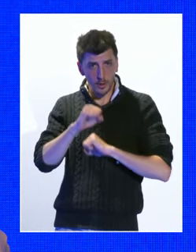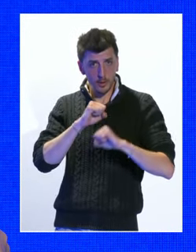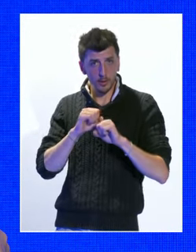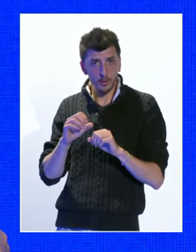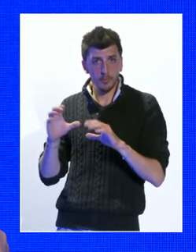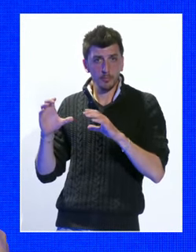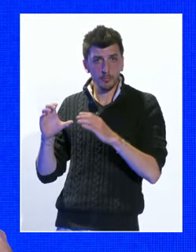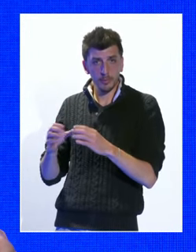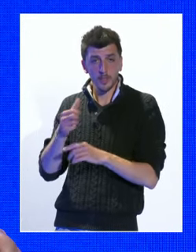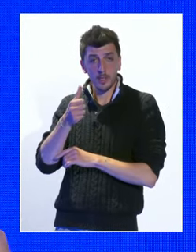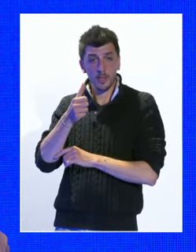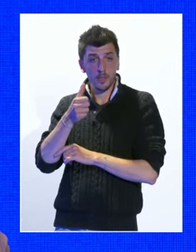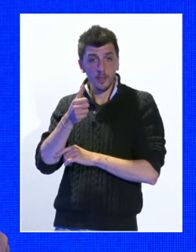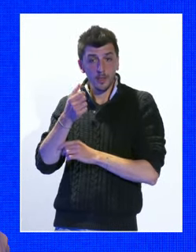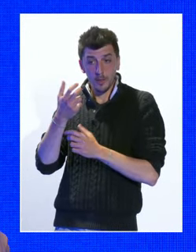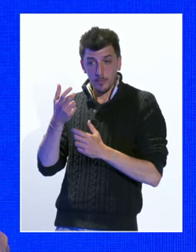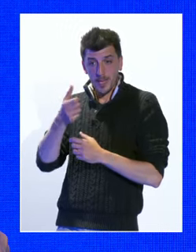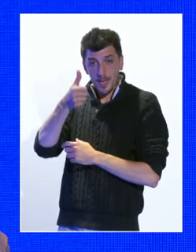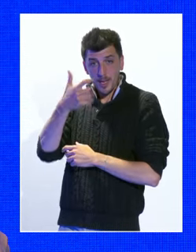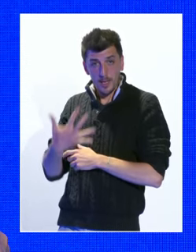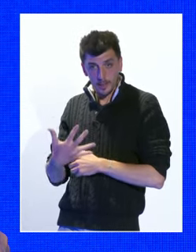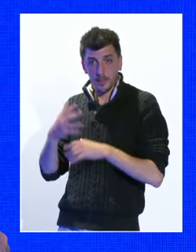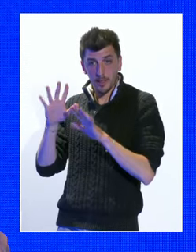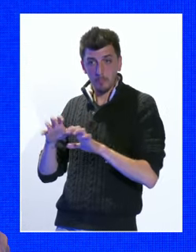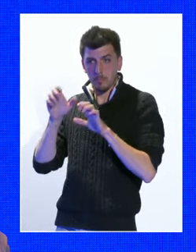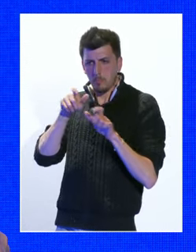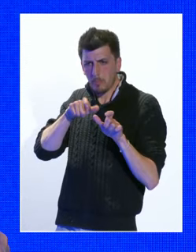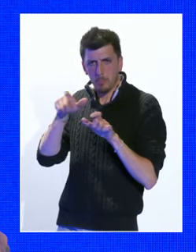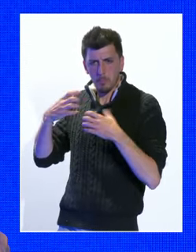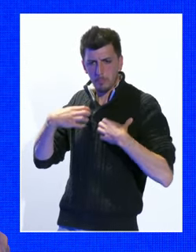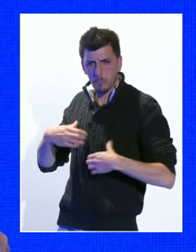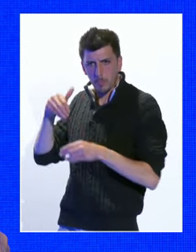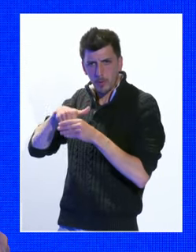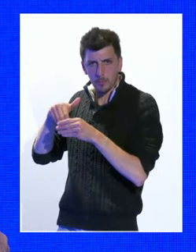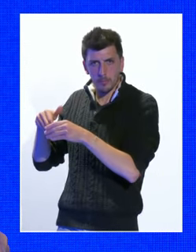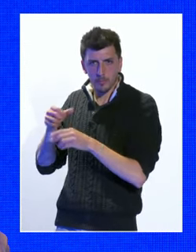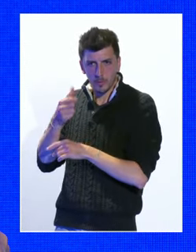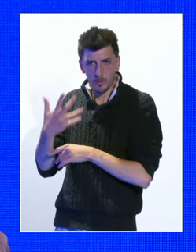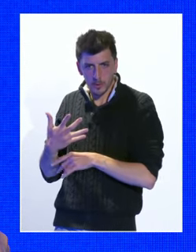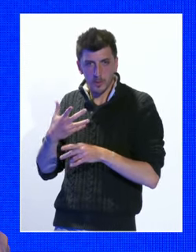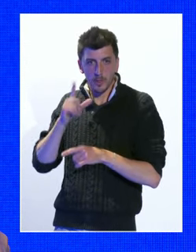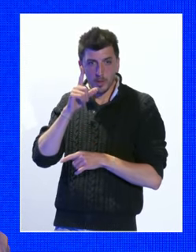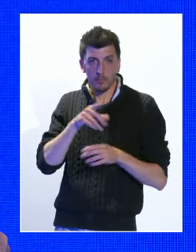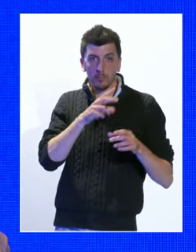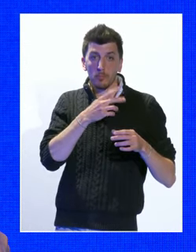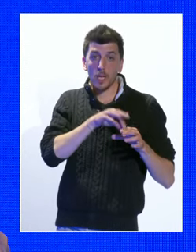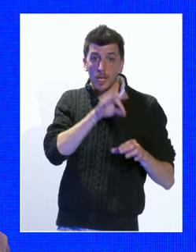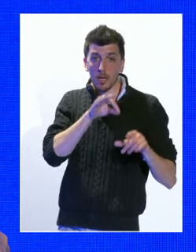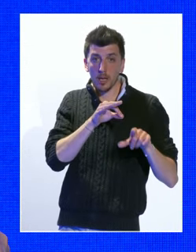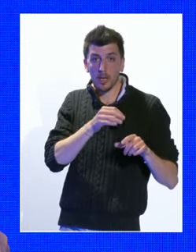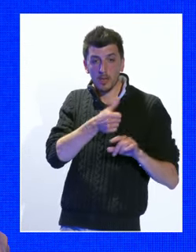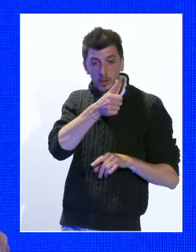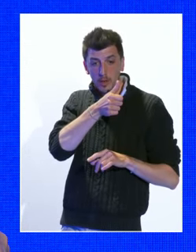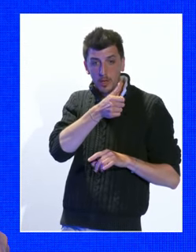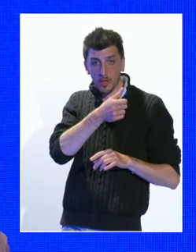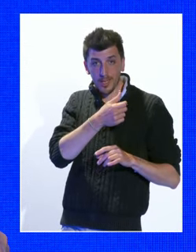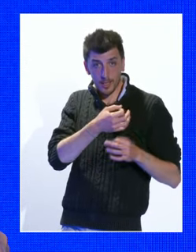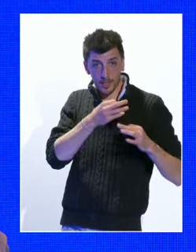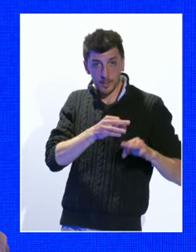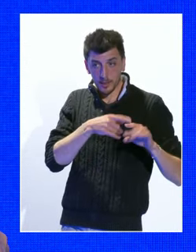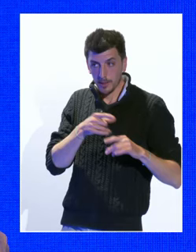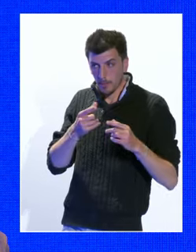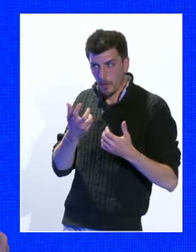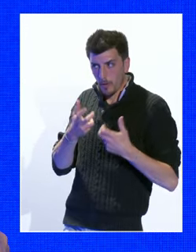d'un cinquième des membres du Parlement, soutenu par un dixième des électeurs inscrits sur les listes électorales.